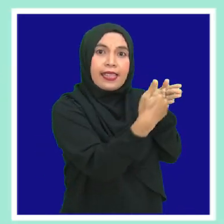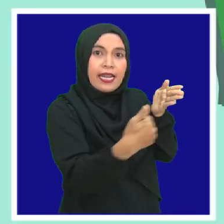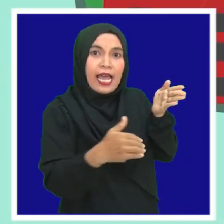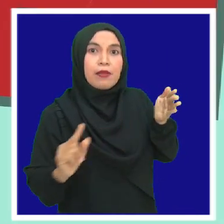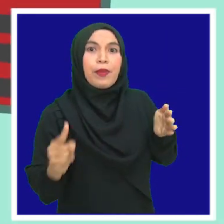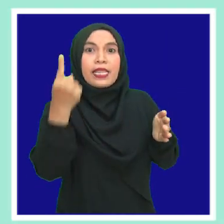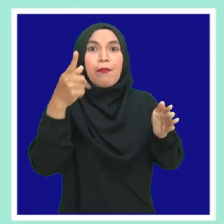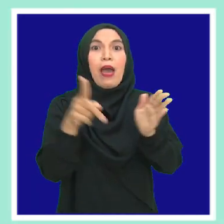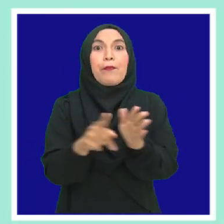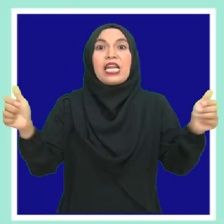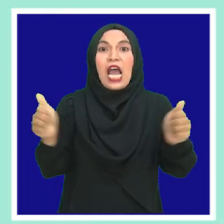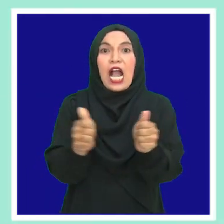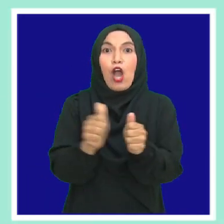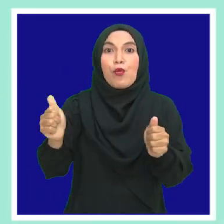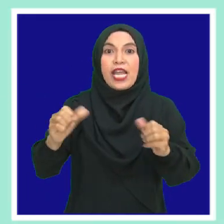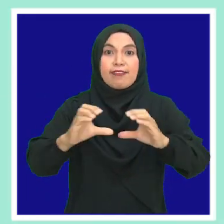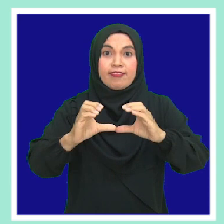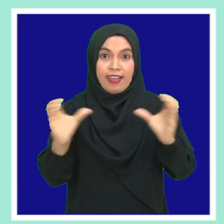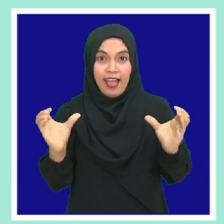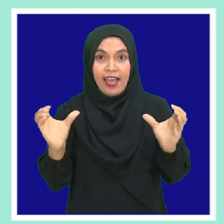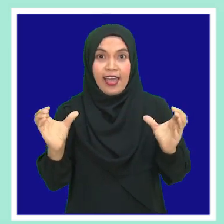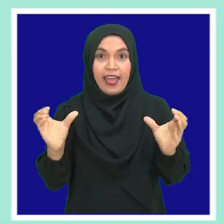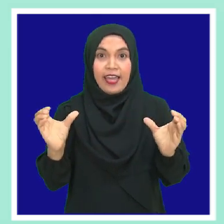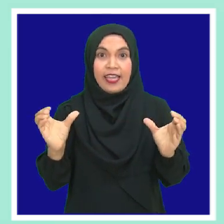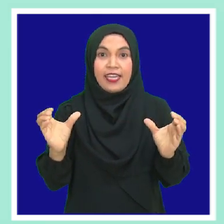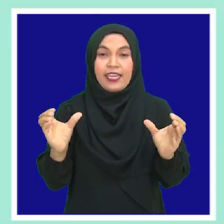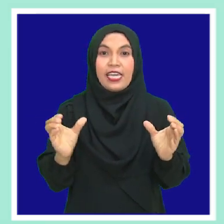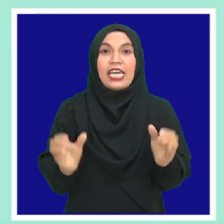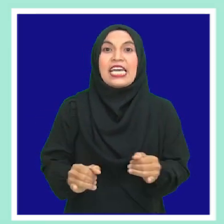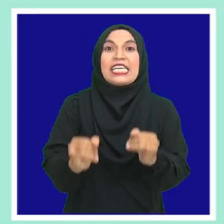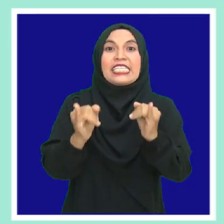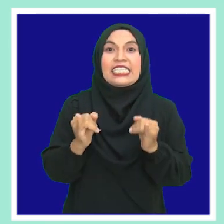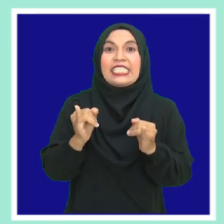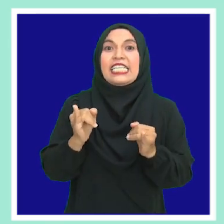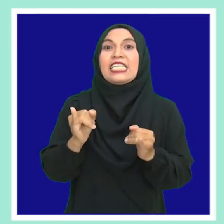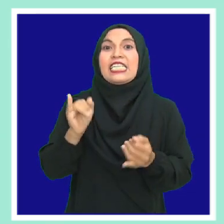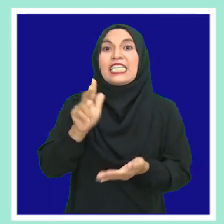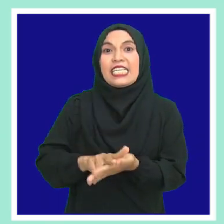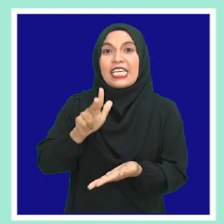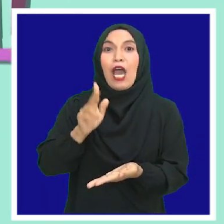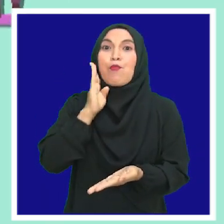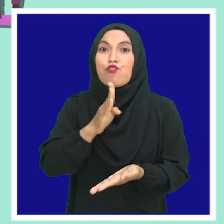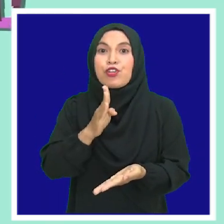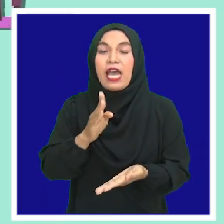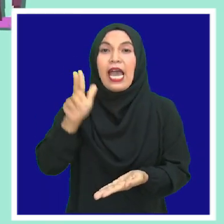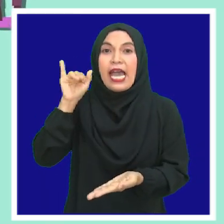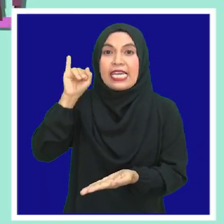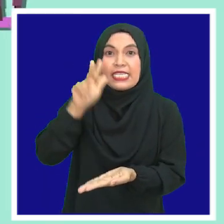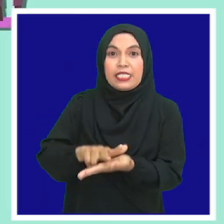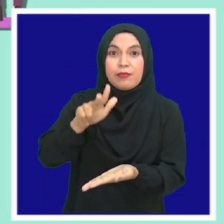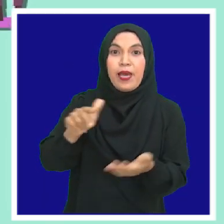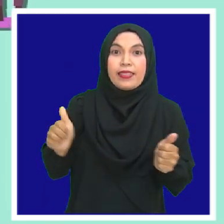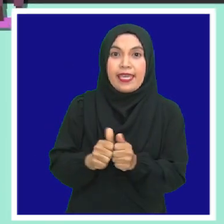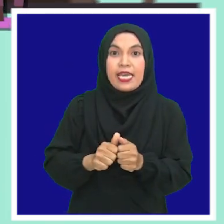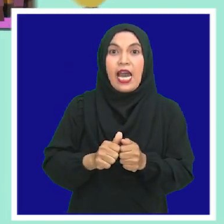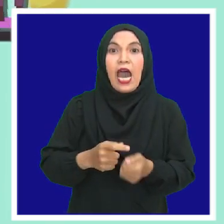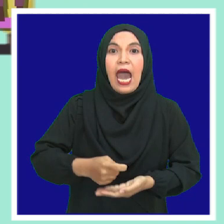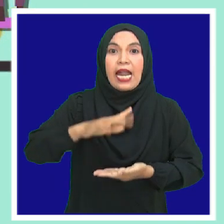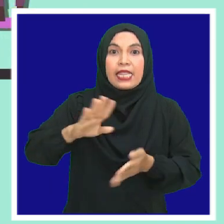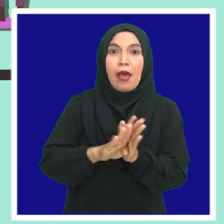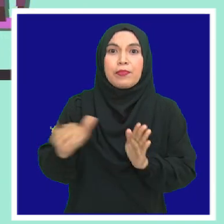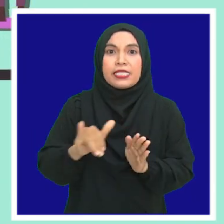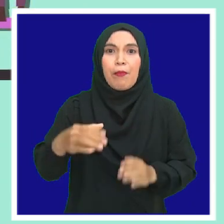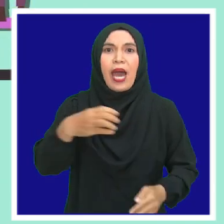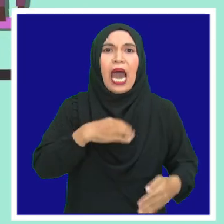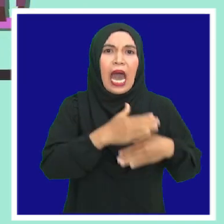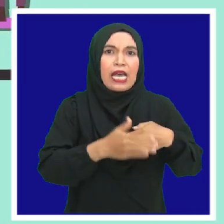perkara diantarana hiji nyaeta nikah, kayaning talak, dispensasi nikah, akta nikah, harta bebarengan,